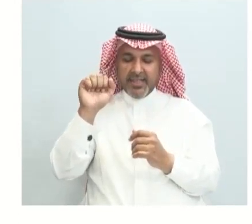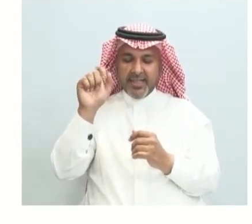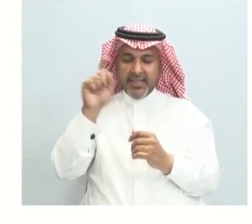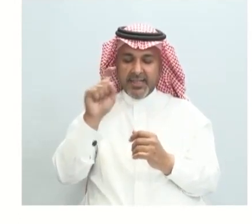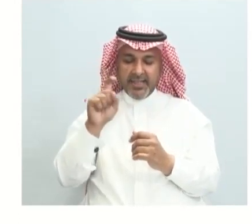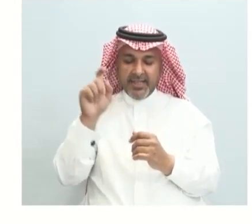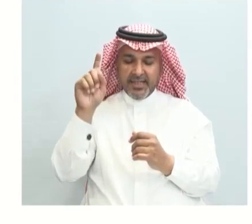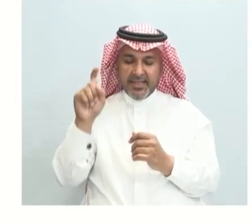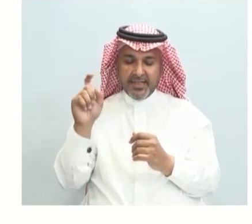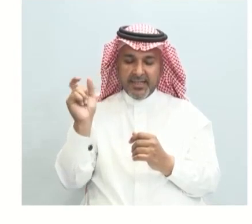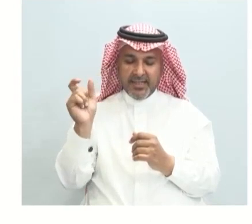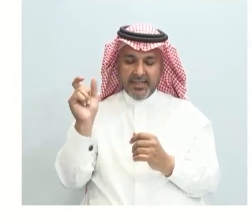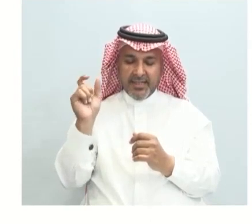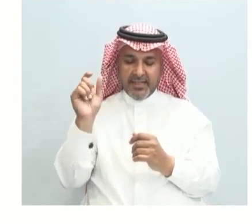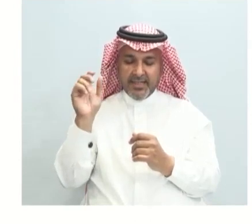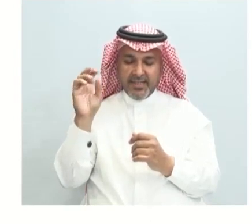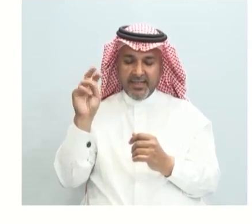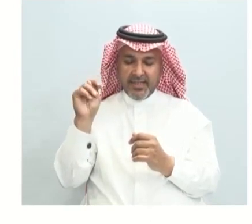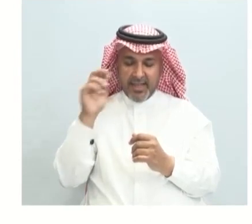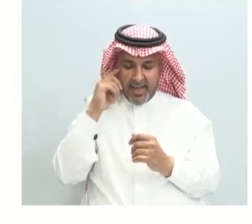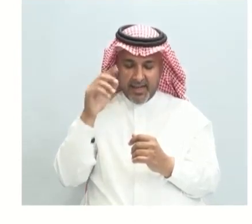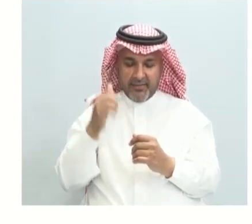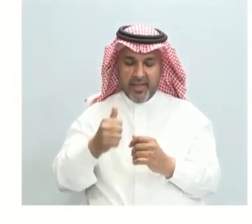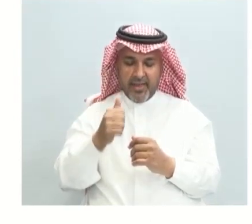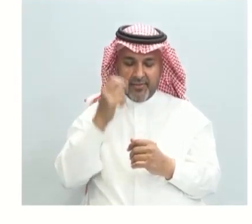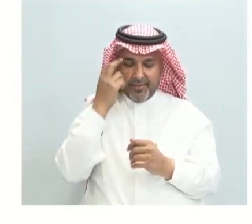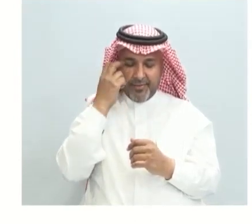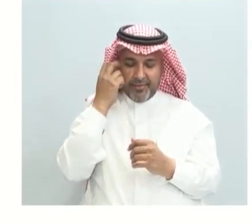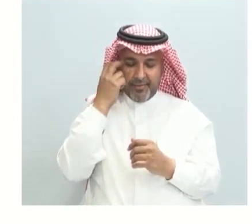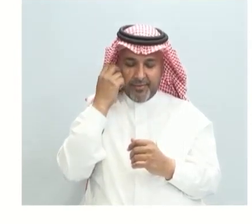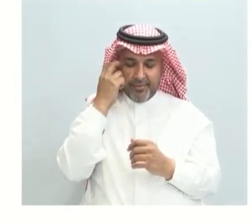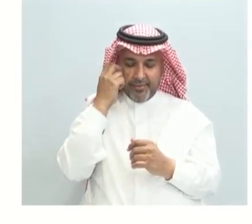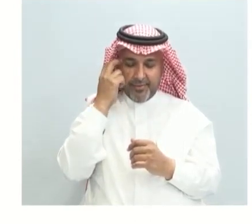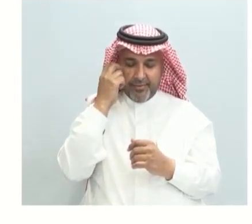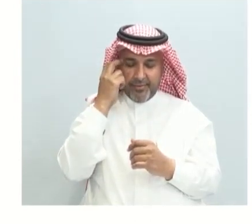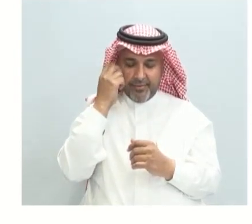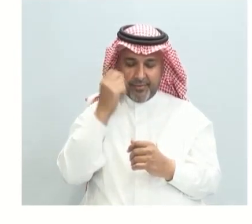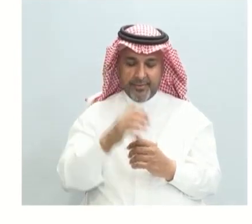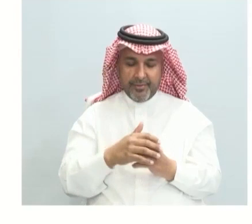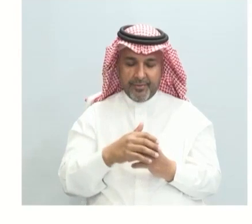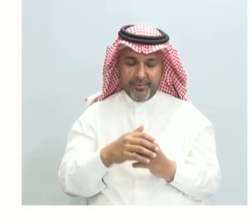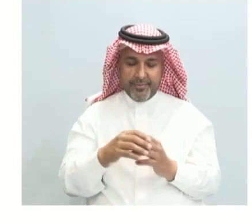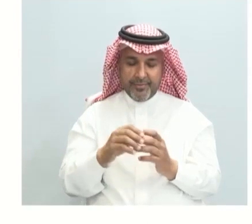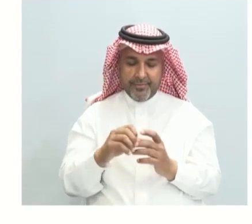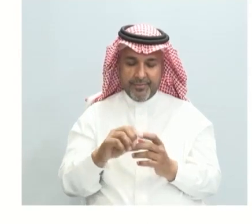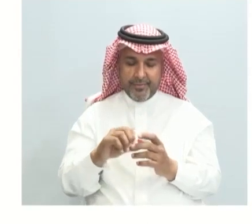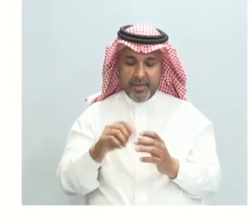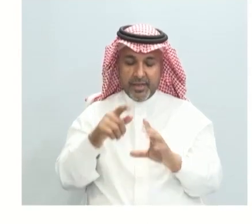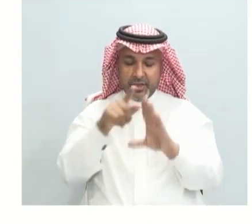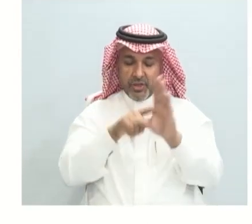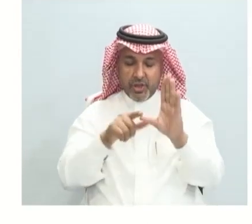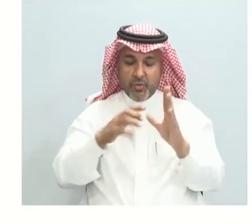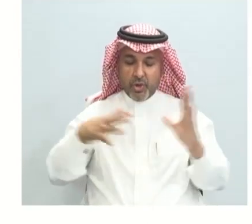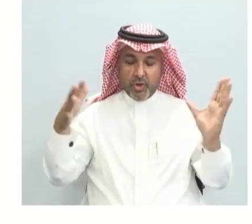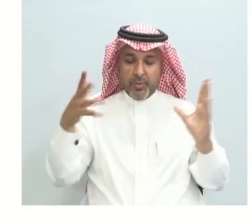التعامل مع الزوايا فاذا كنت تبغى الزاويه الاكبر طبق طريقه طبق طريقه